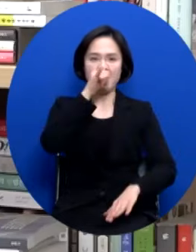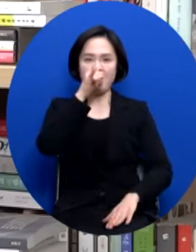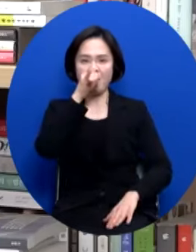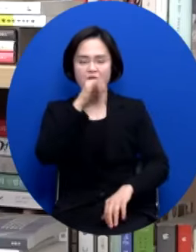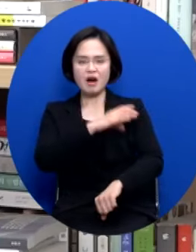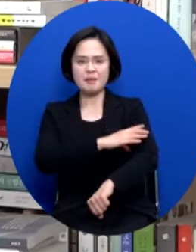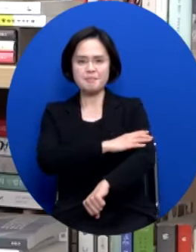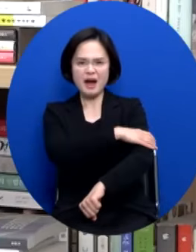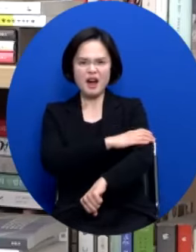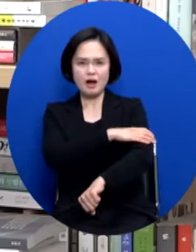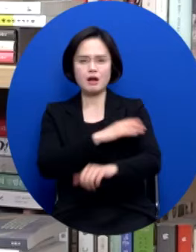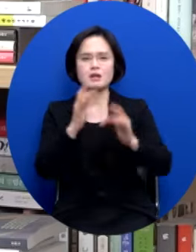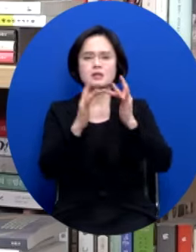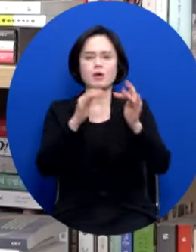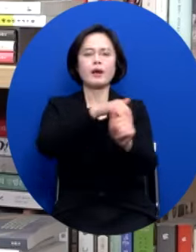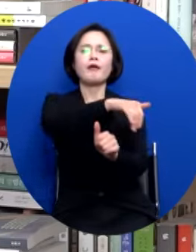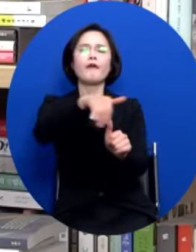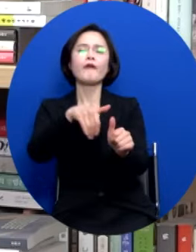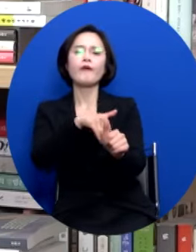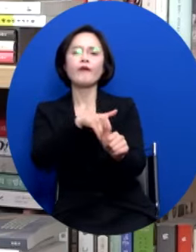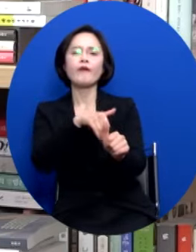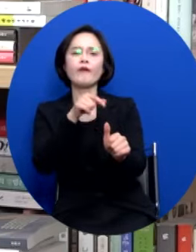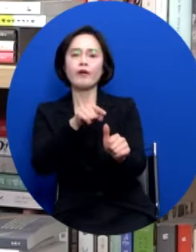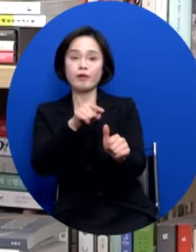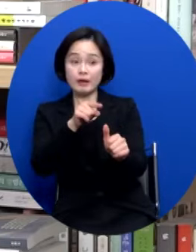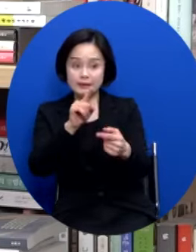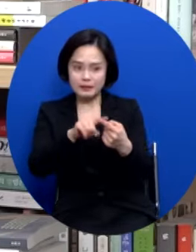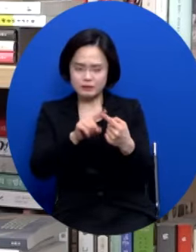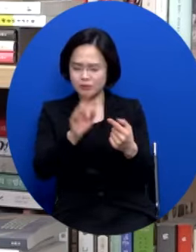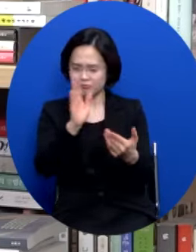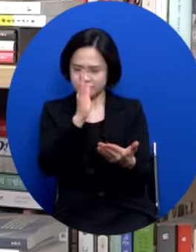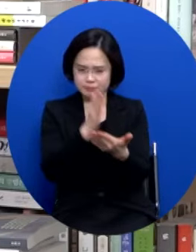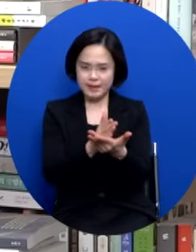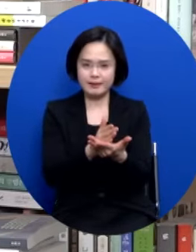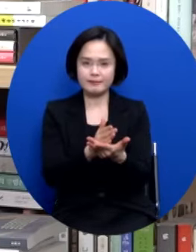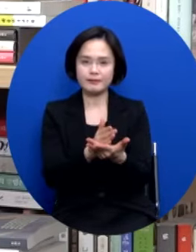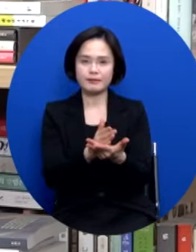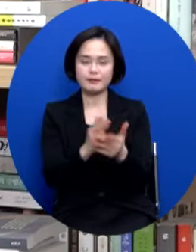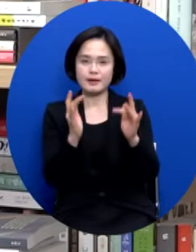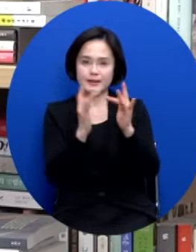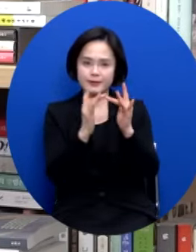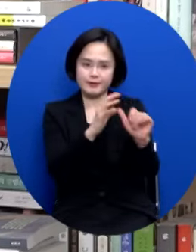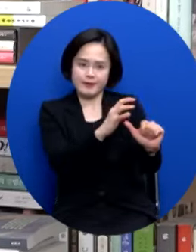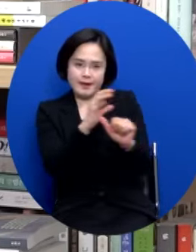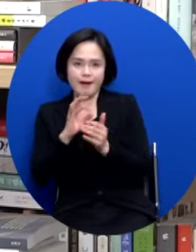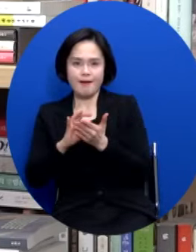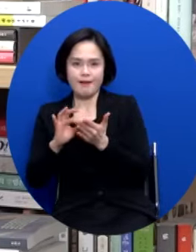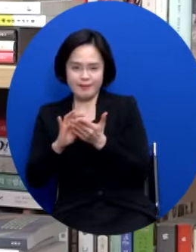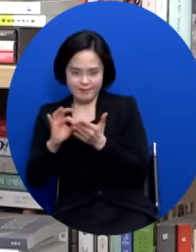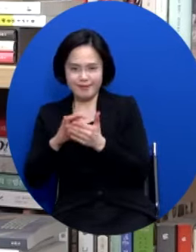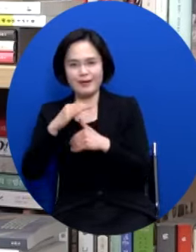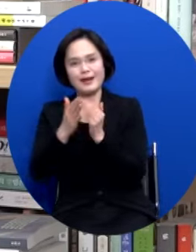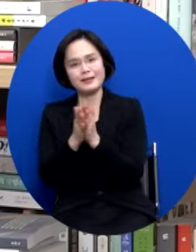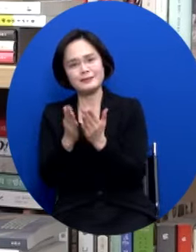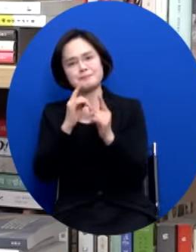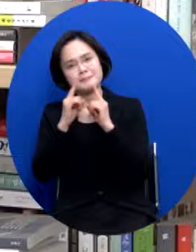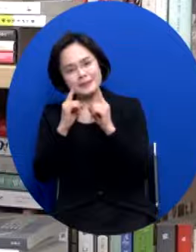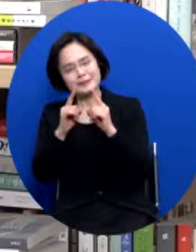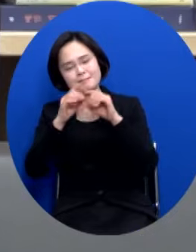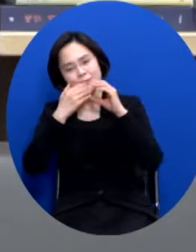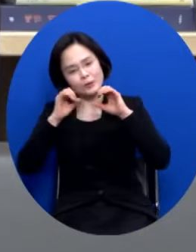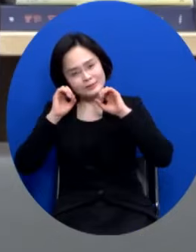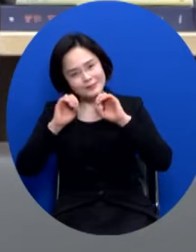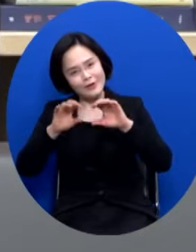가상 공간이었는데 이걸 순기능으로 만들어서 여기서 복음을 증거하고 또 사람들을 케어할 수 있는 그런 것으로 만들자. 그게 첫